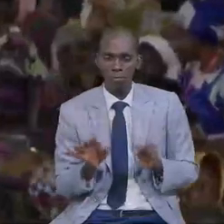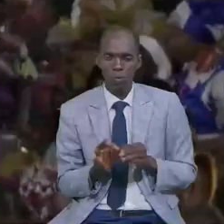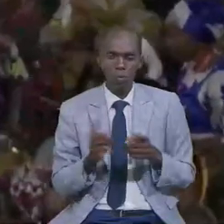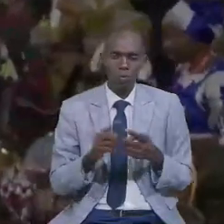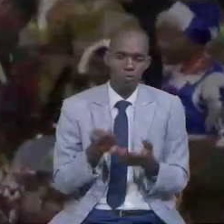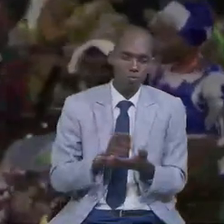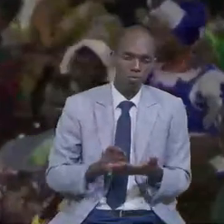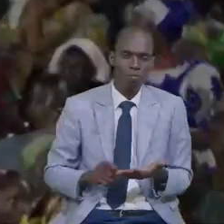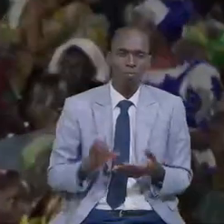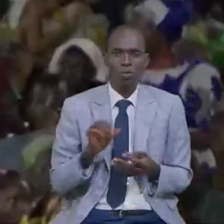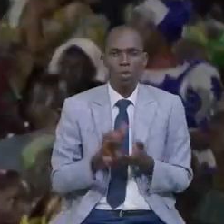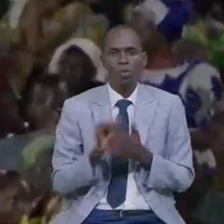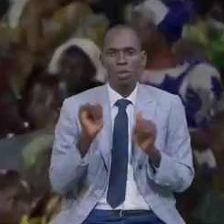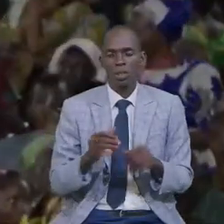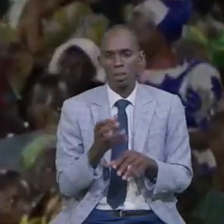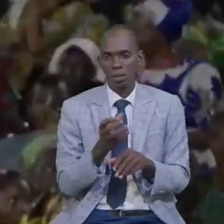nous aider.